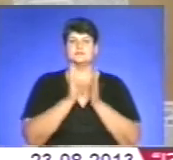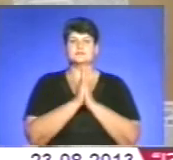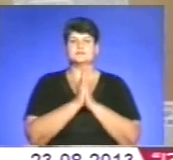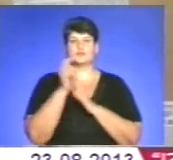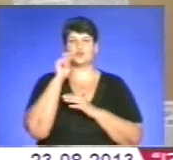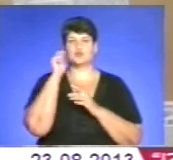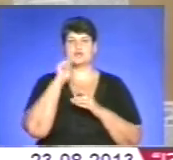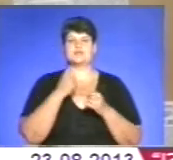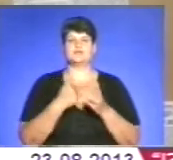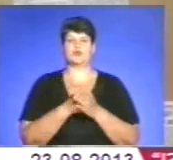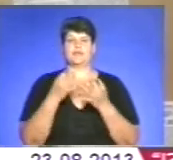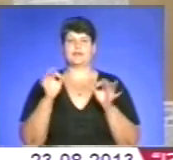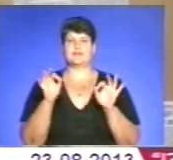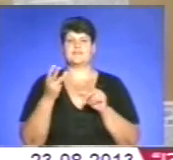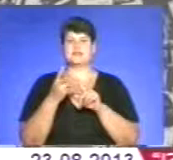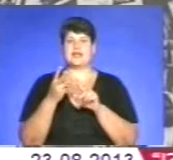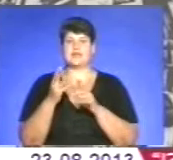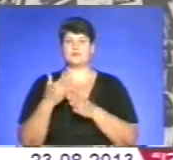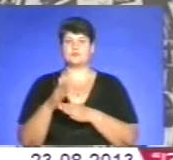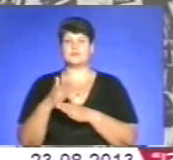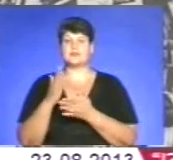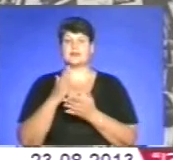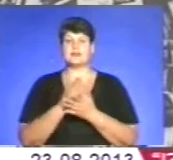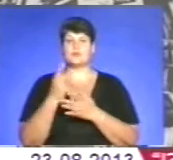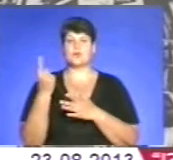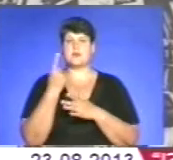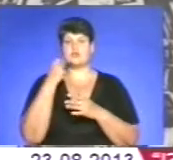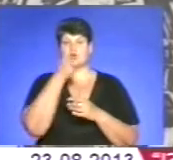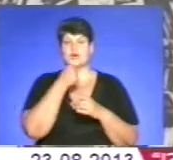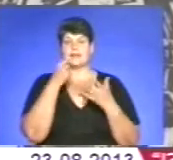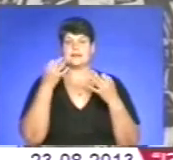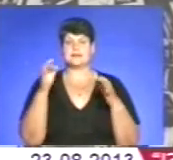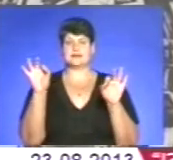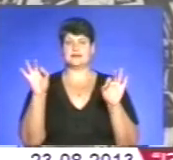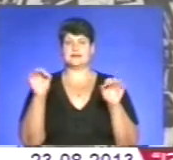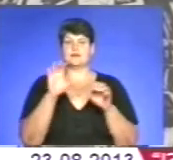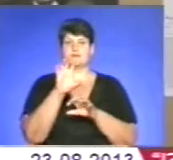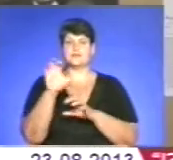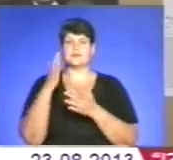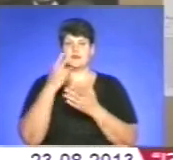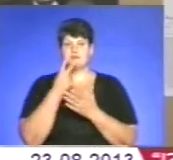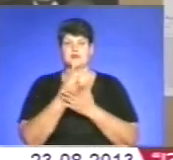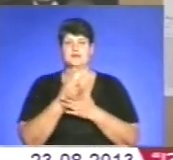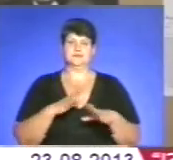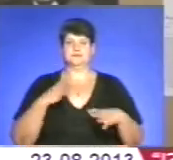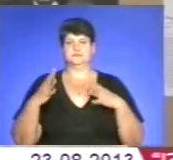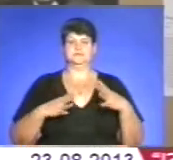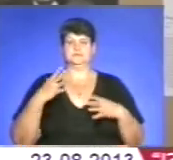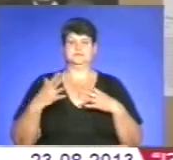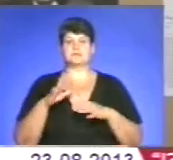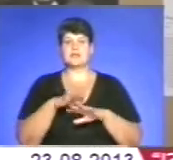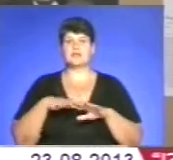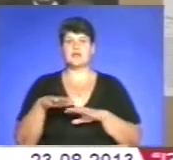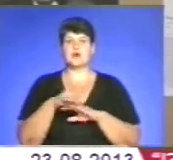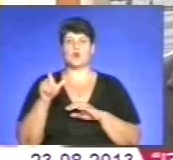до суверенності. У третьому містяться матеріали про перші роки незалежності. На світлинах видно піднесення та ентузіазм народу